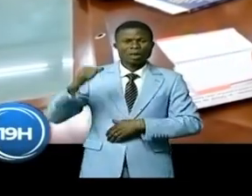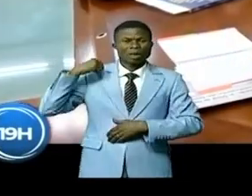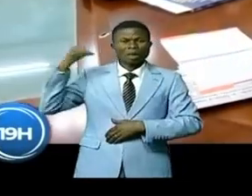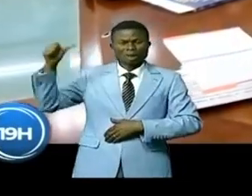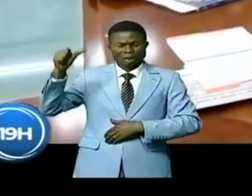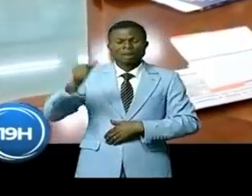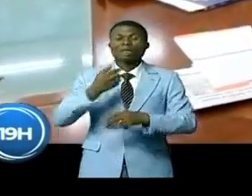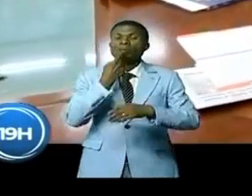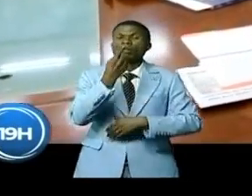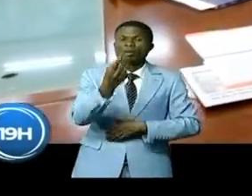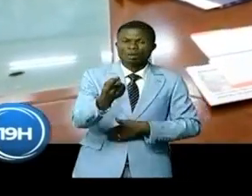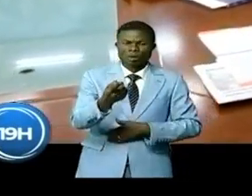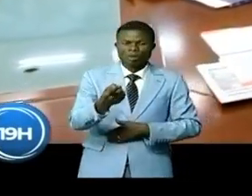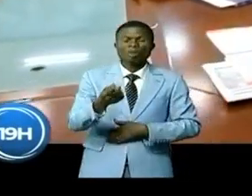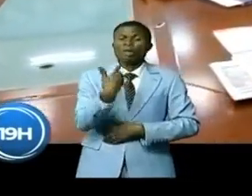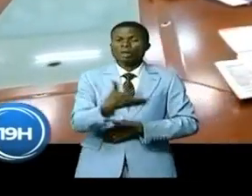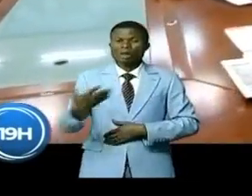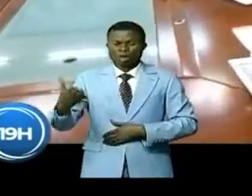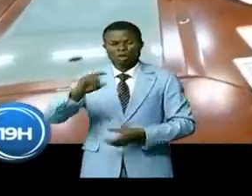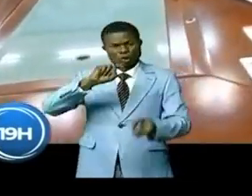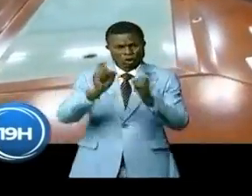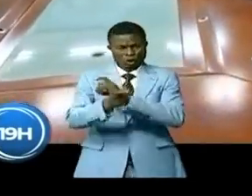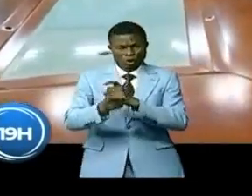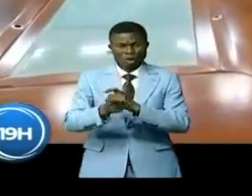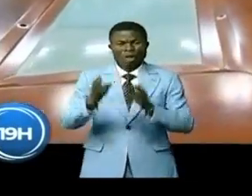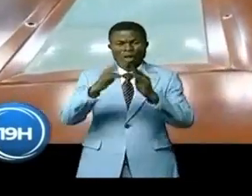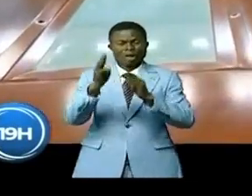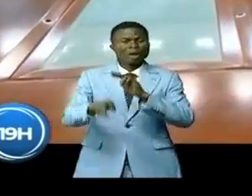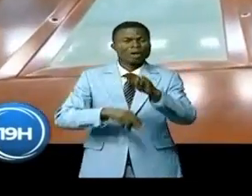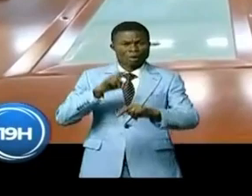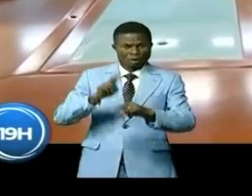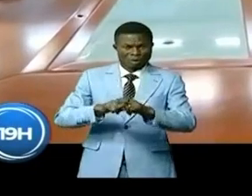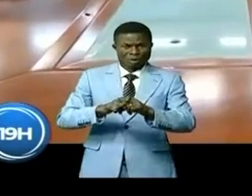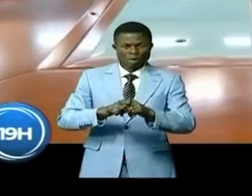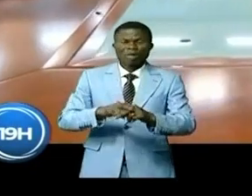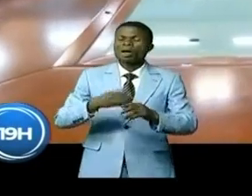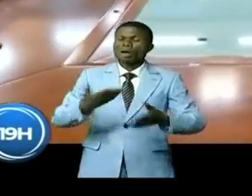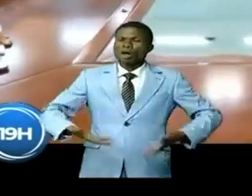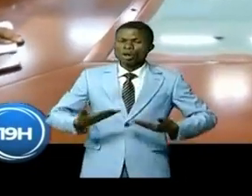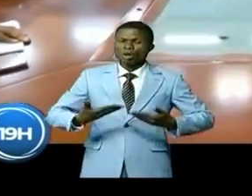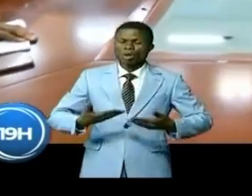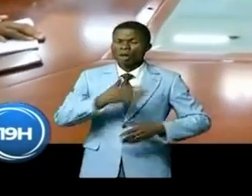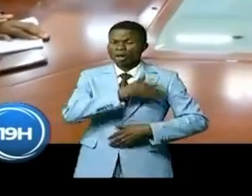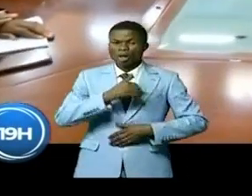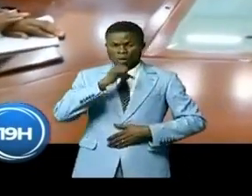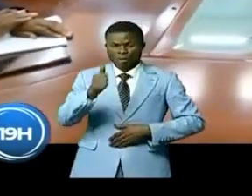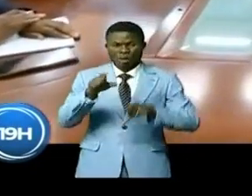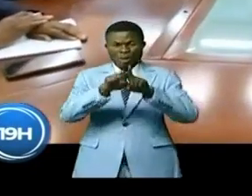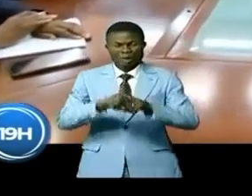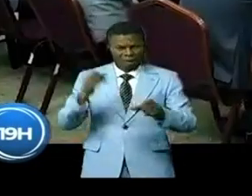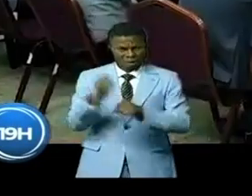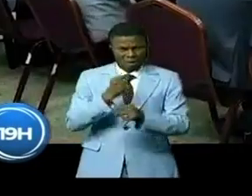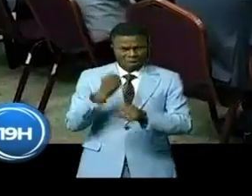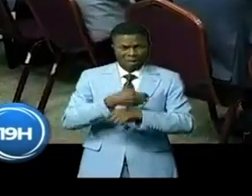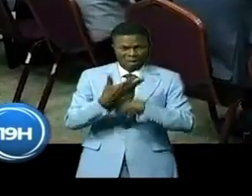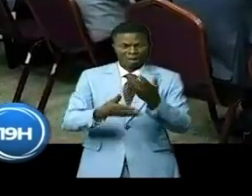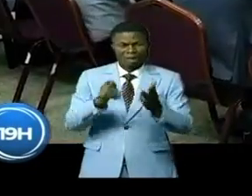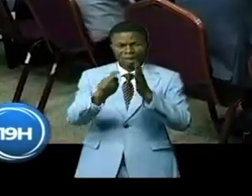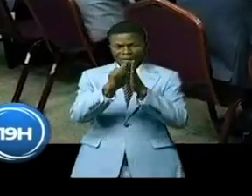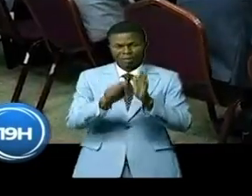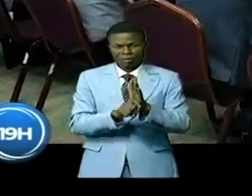clairement indiqué que les choses doivent changer car l'Assemblée nationale s'apprécie non seulement par les noms, mais aussi les nombres de